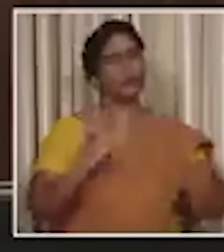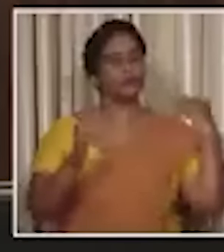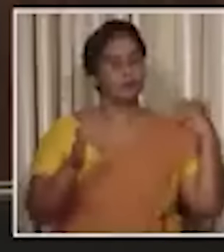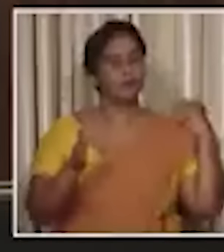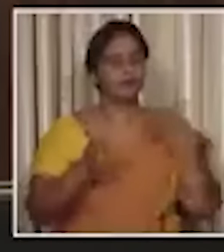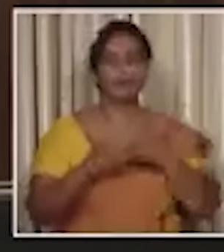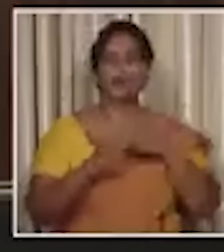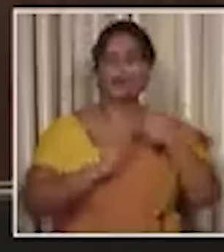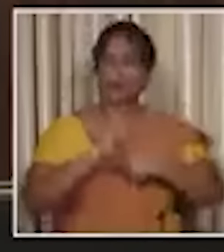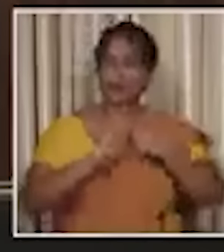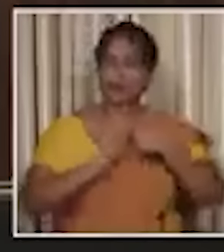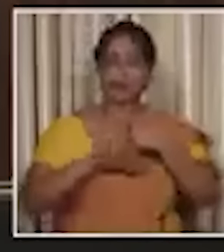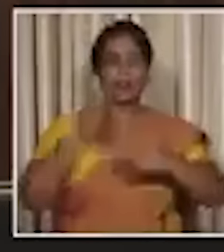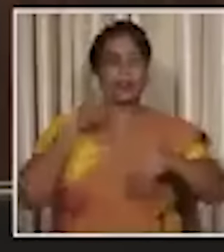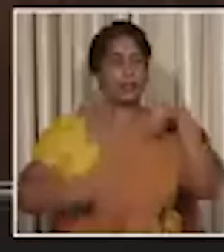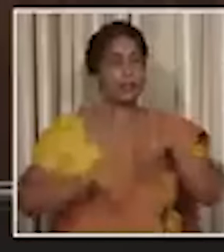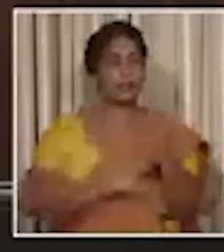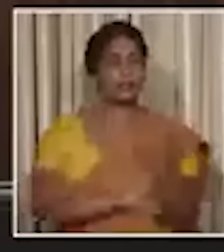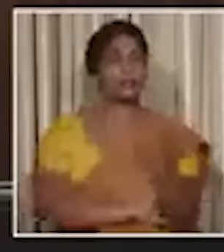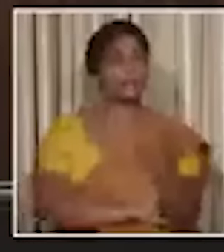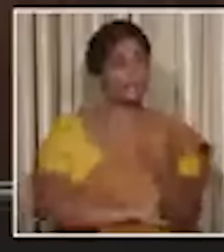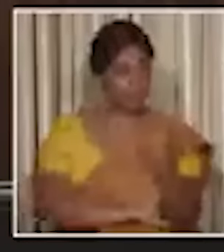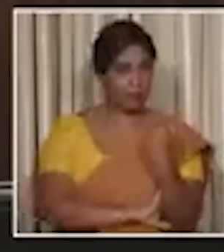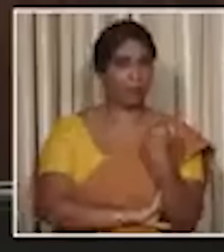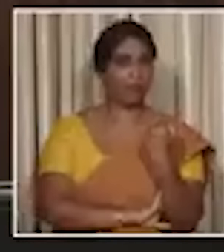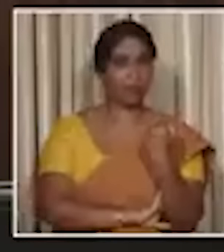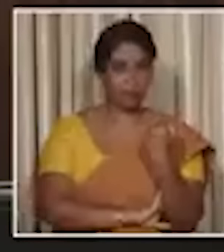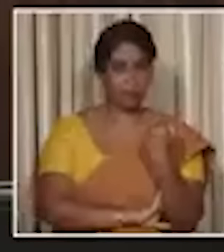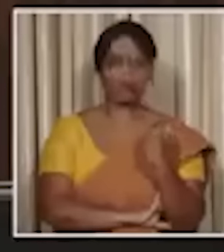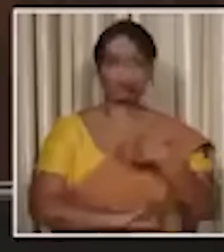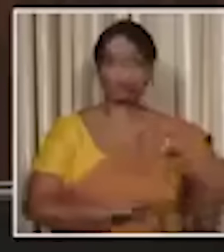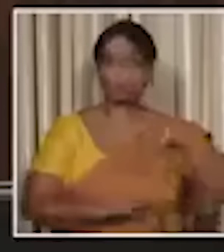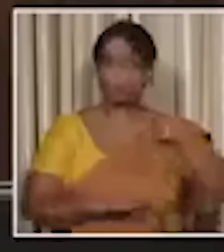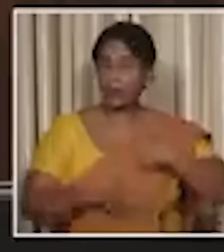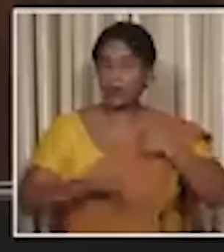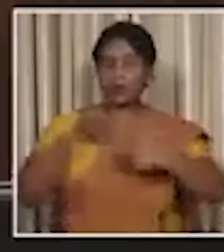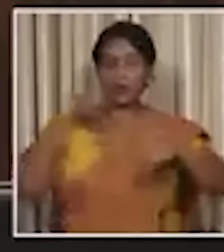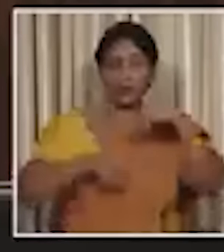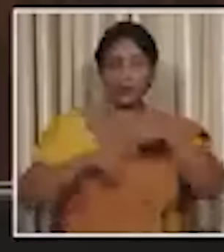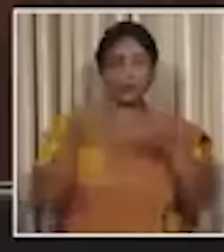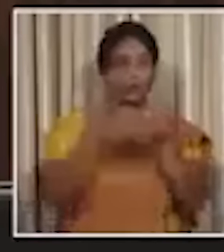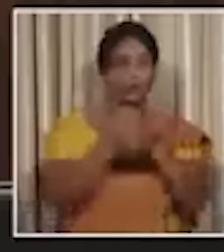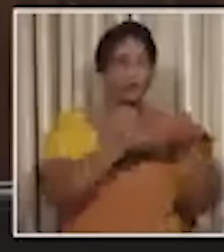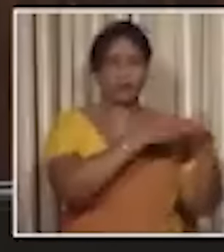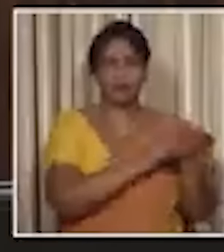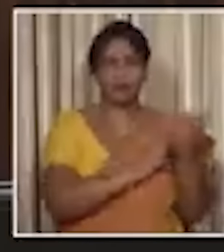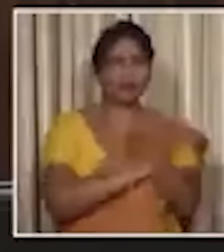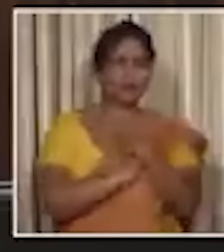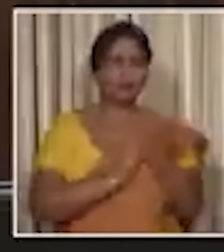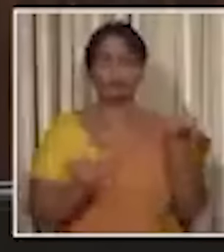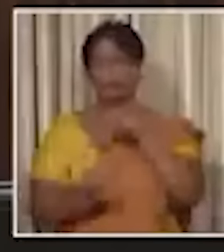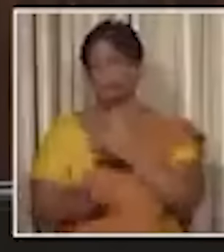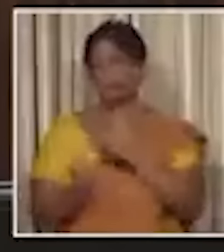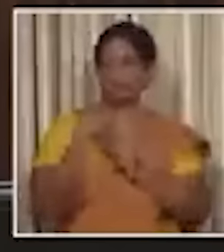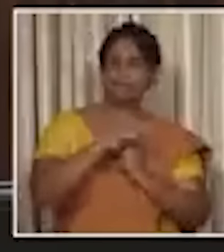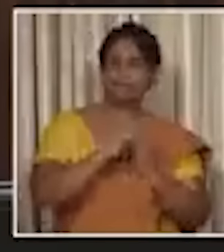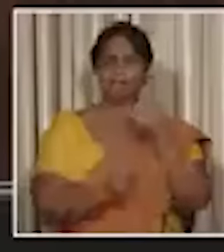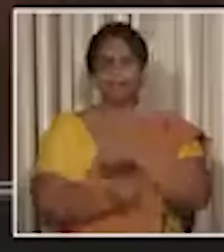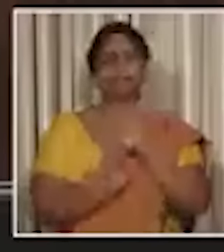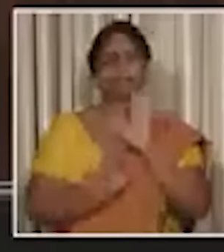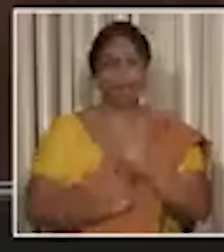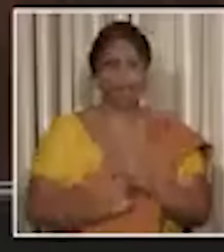கண்டிருக்கின்றோம். ஆகவே அது உன்னதமான நிலையில் இருந்து வீழ்ச்சி அடைந்து மக்களை வெறுக்கின்ற மக்களுடைய பகையுணர்வுக்கு